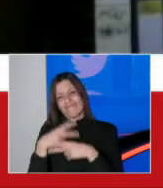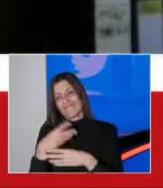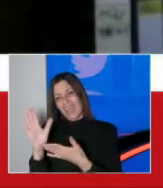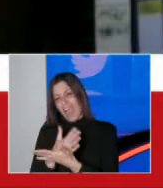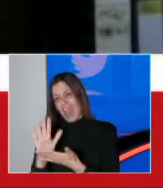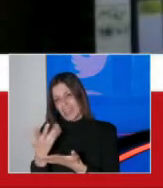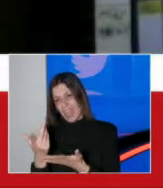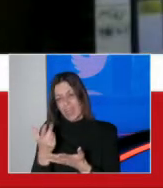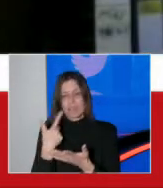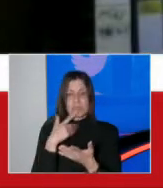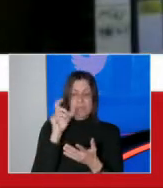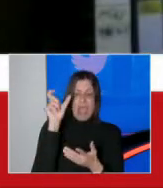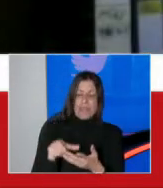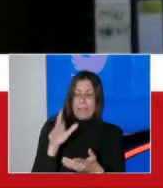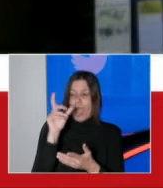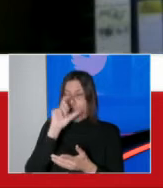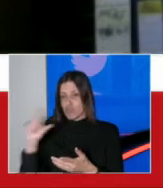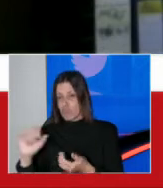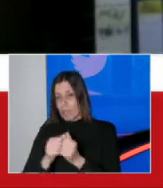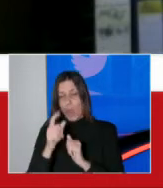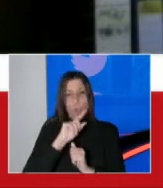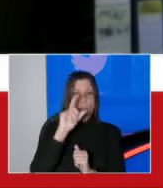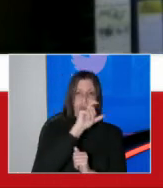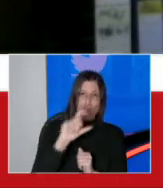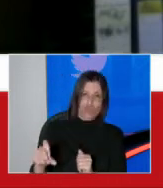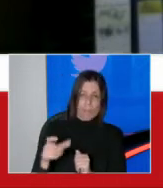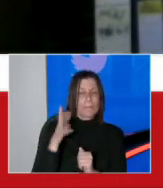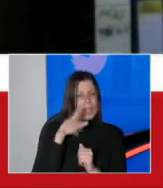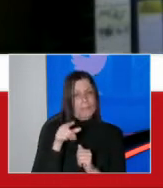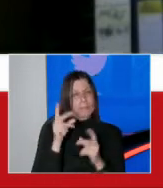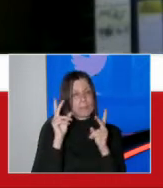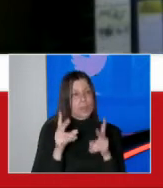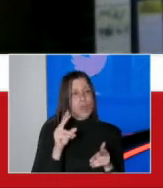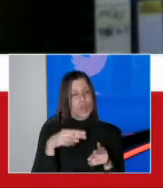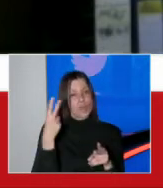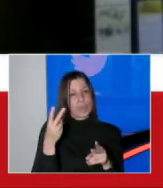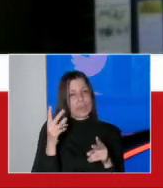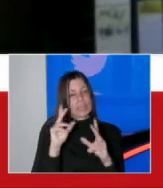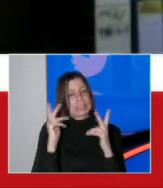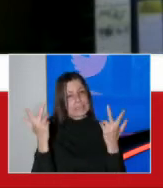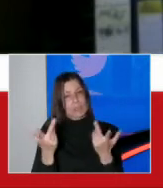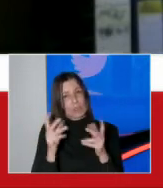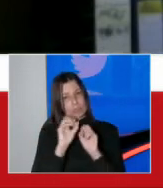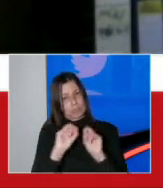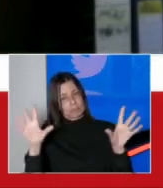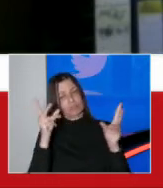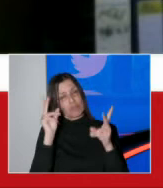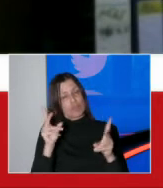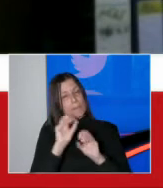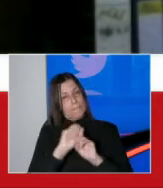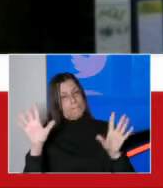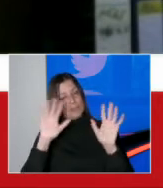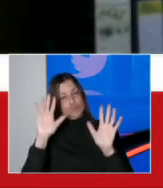אם הנאשם אשם, אשם או לא, או איננו אשם, גם היא יכולה להיות פומבית ויכולה להיות מוקרנת